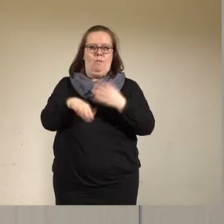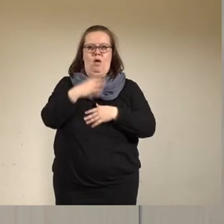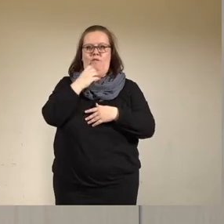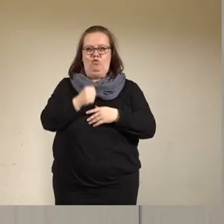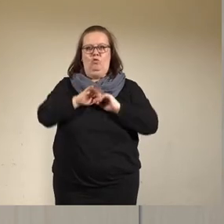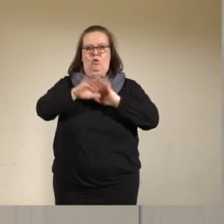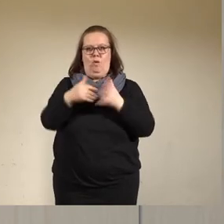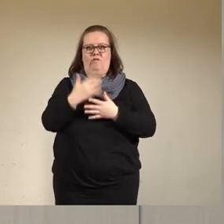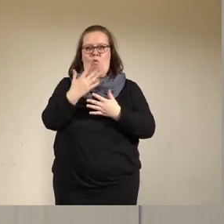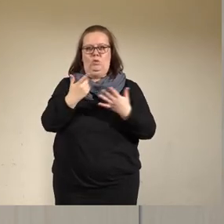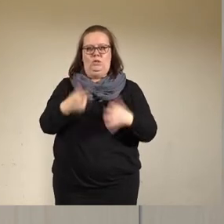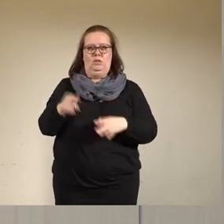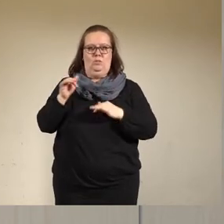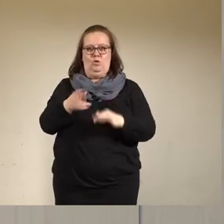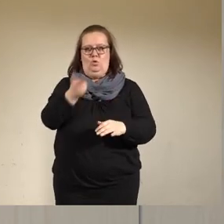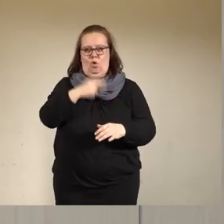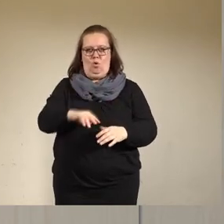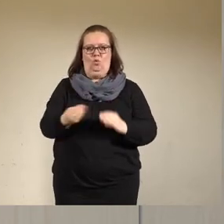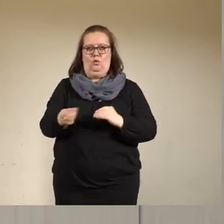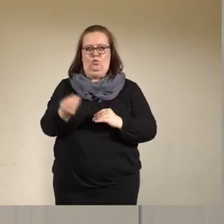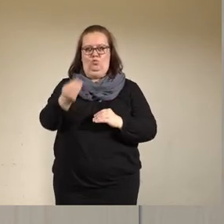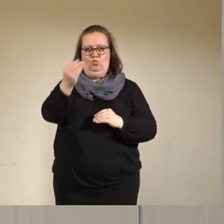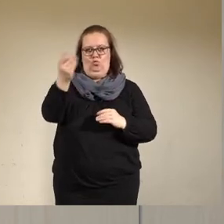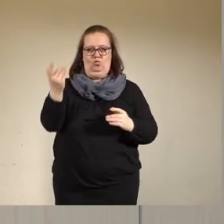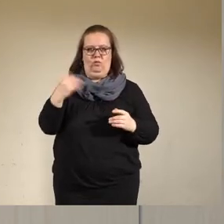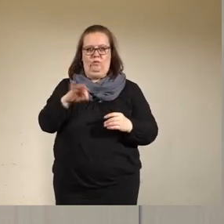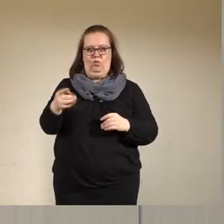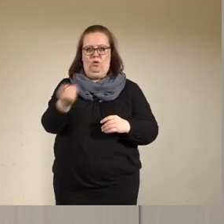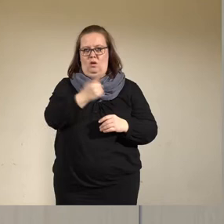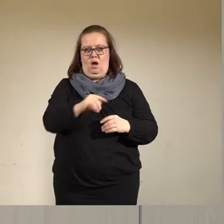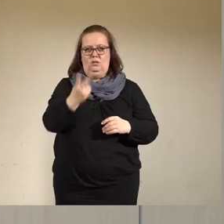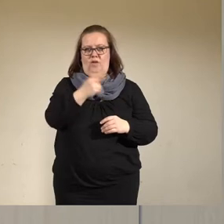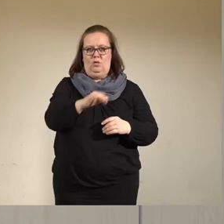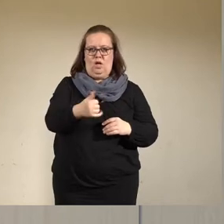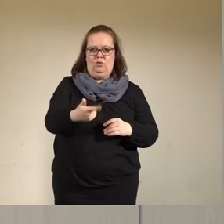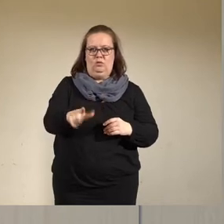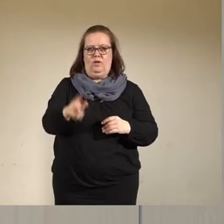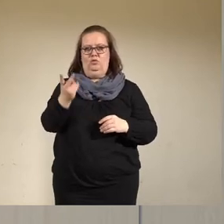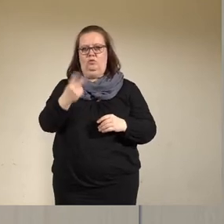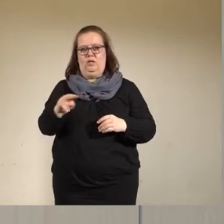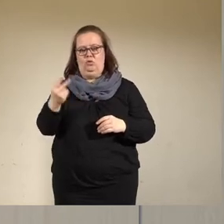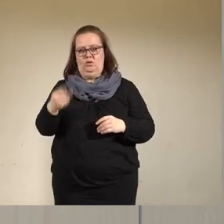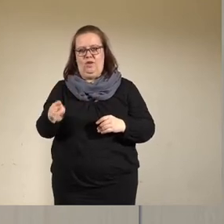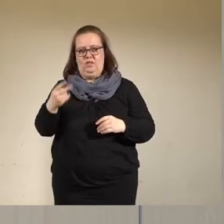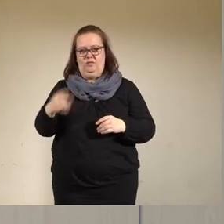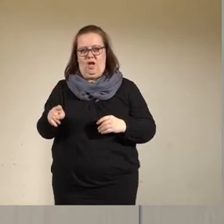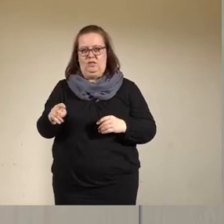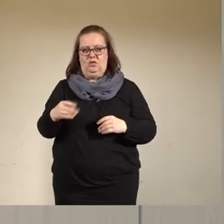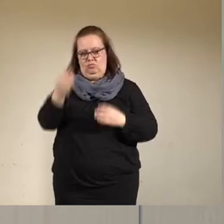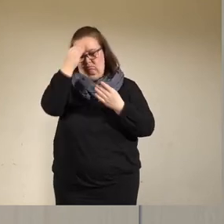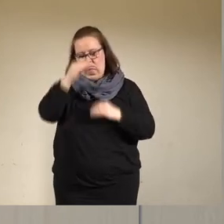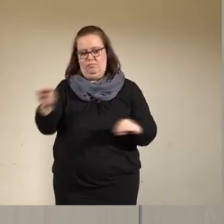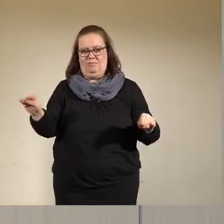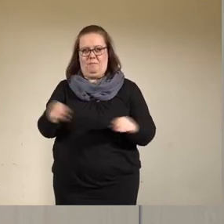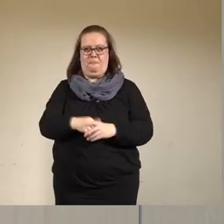knapp 75 Millionen Euro für die Jahre 2021 und 2022 bekannt